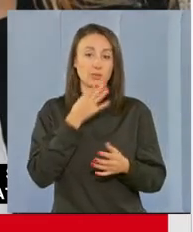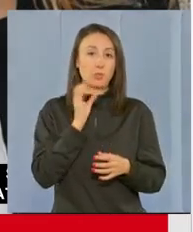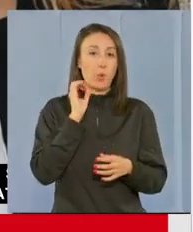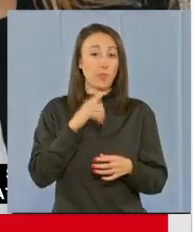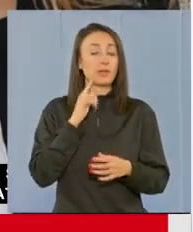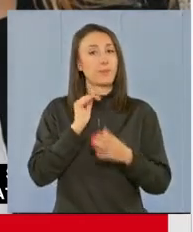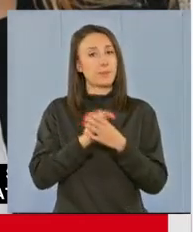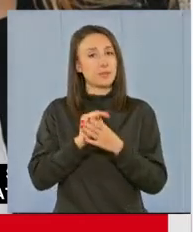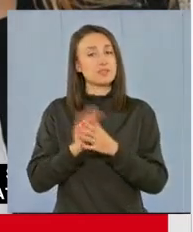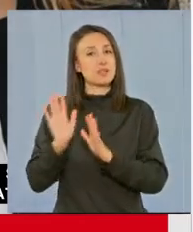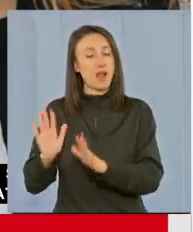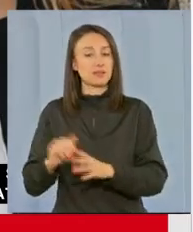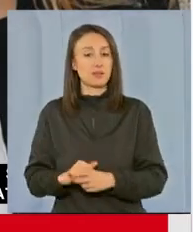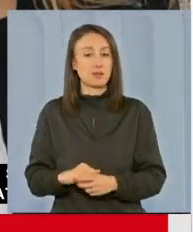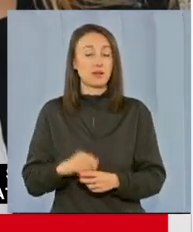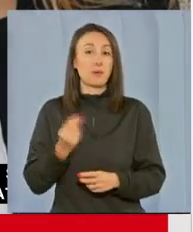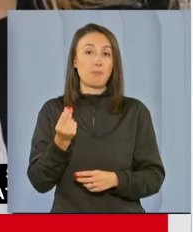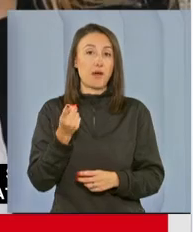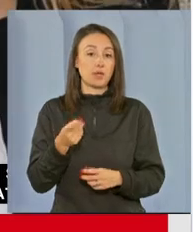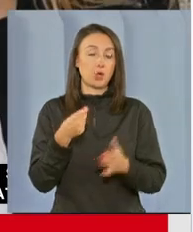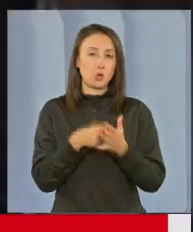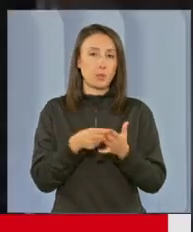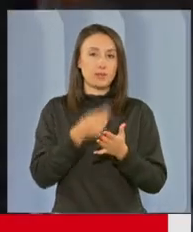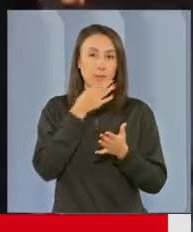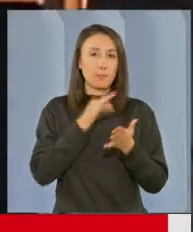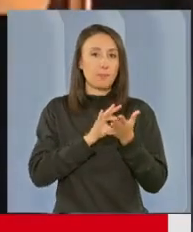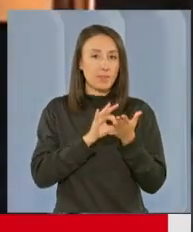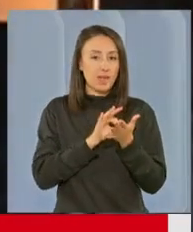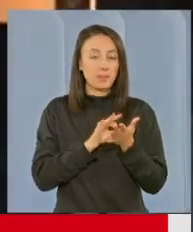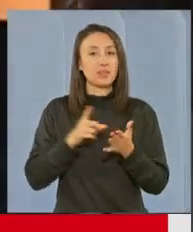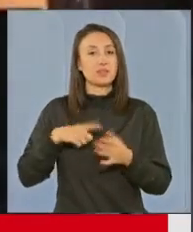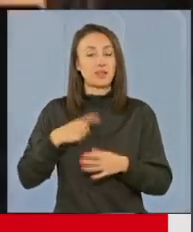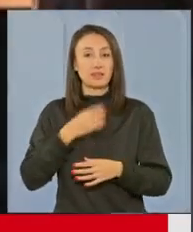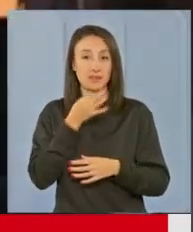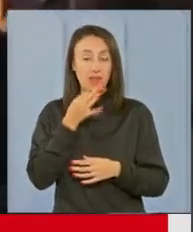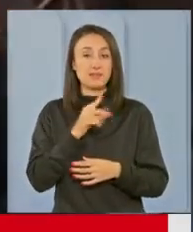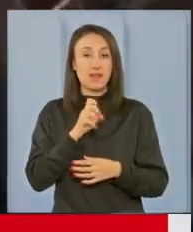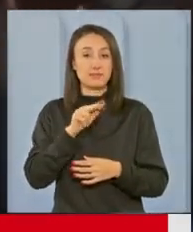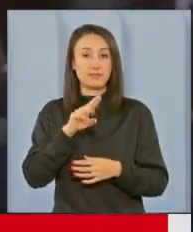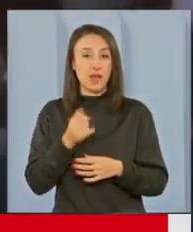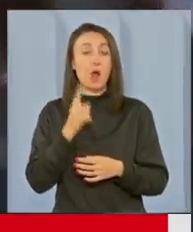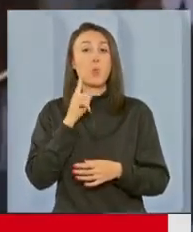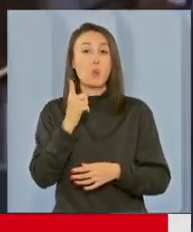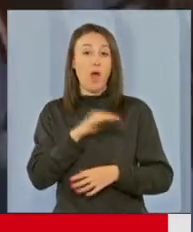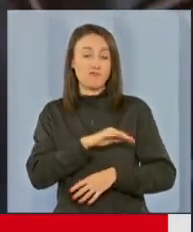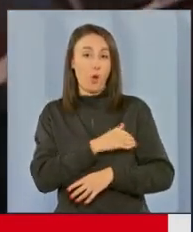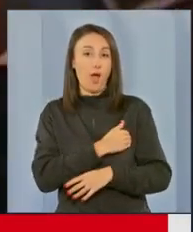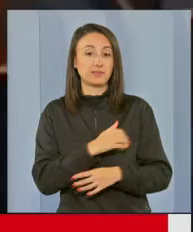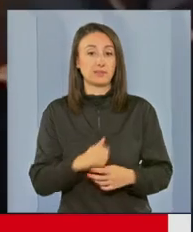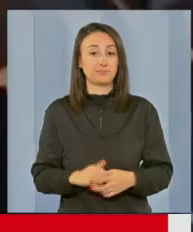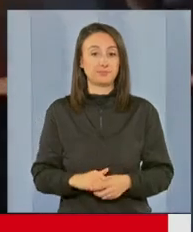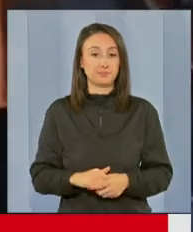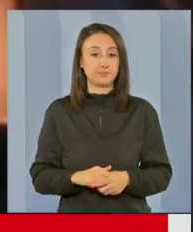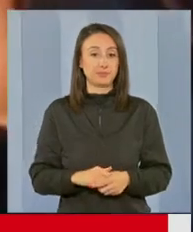oamenilor, păstrează-ți bancnota și cumpără-ți medicamente. Este declarația Sandrei Grădinaru, unul dintre avocații lui